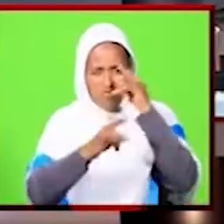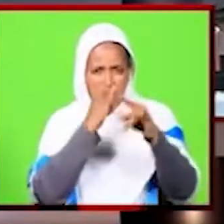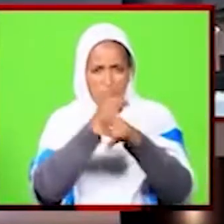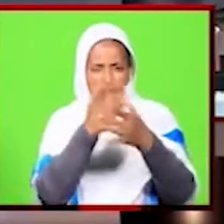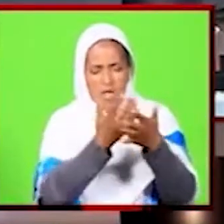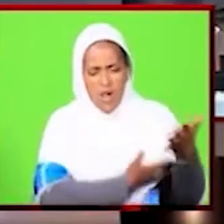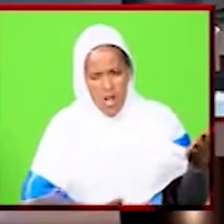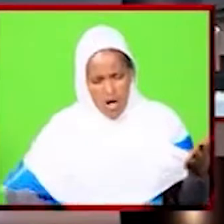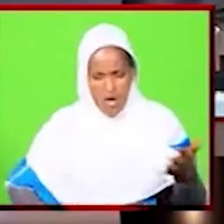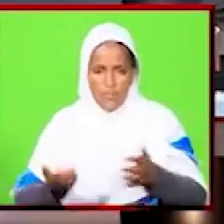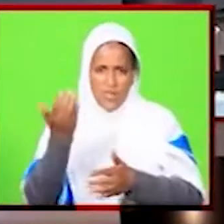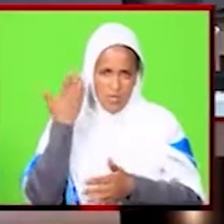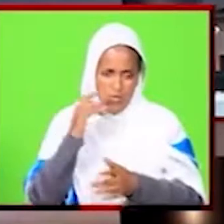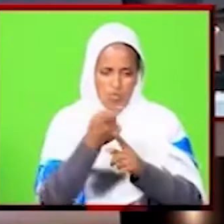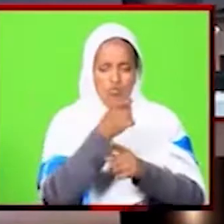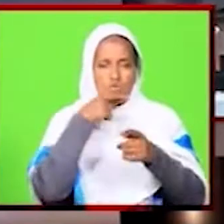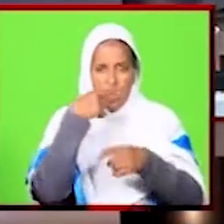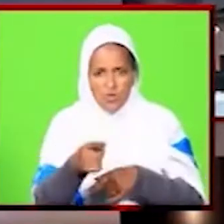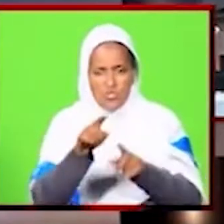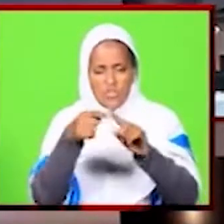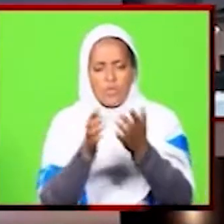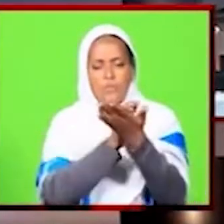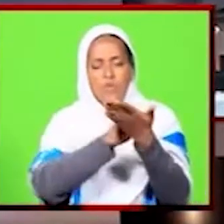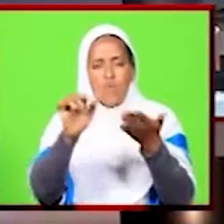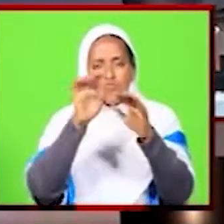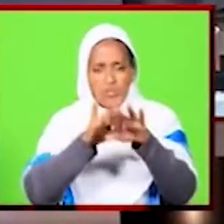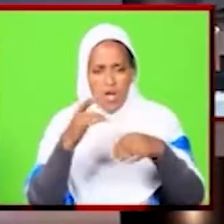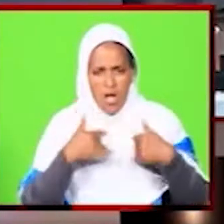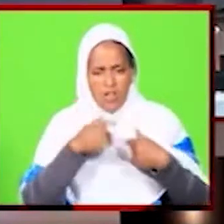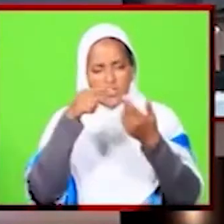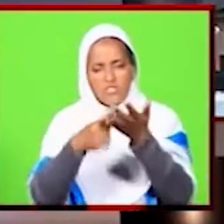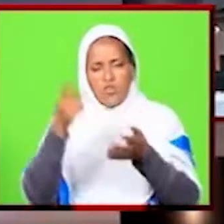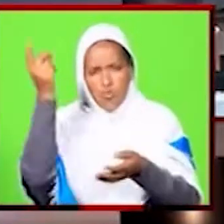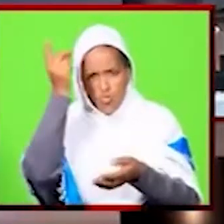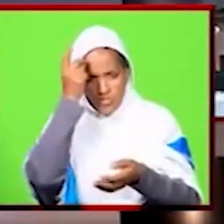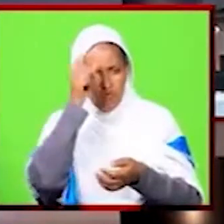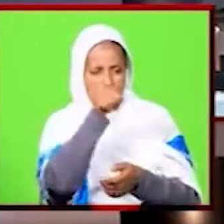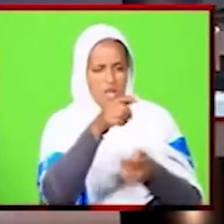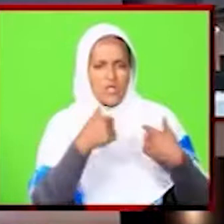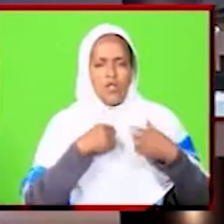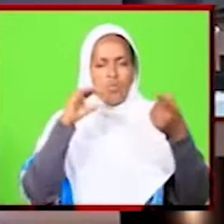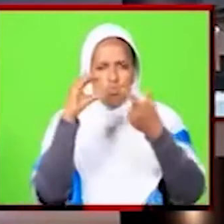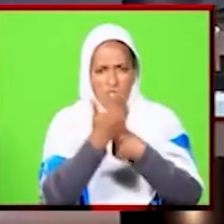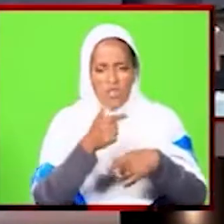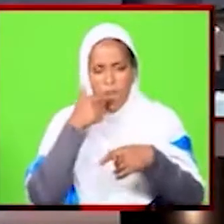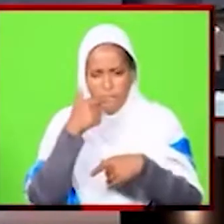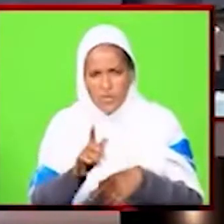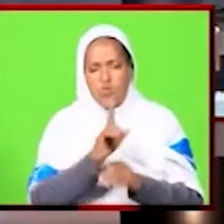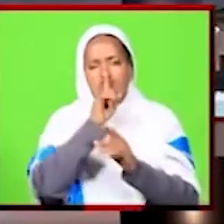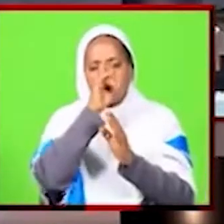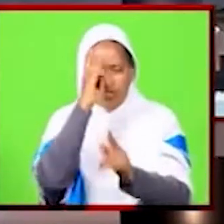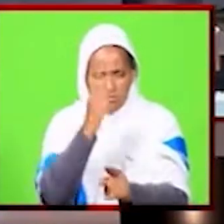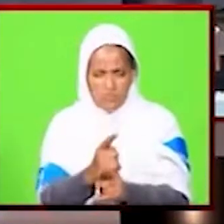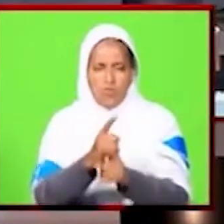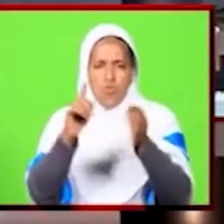ተገኝቷል። እነዚያው ቅሬቶች በዮሴፍ ዘመን ረሃብ የነበረ መሆኑንም ይናገራሉ። ስለዚህ መጽሐፍ ቅዱስ ላይ ያለው ስለ ዮሴፍ